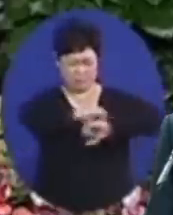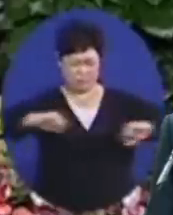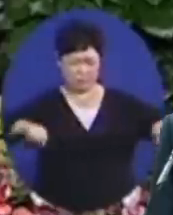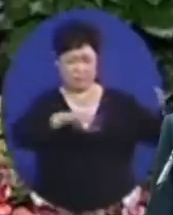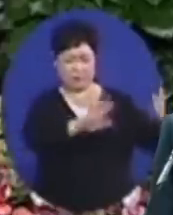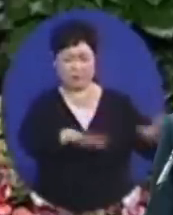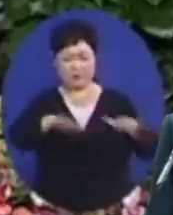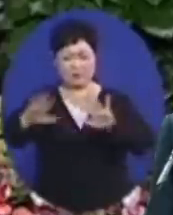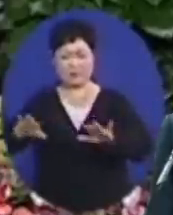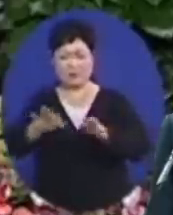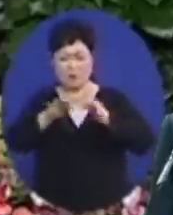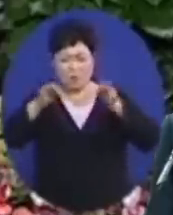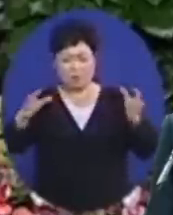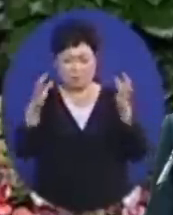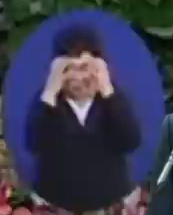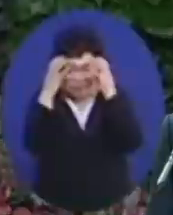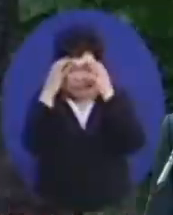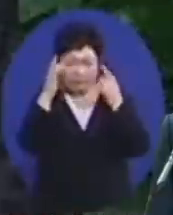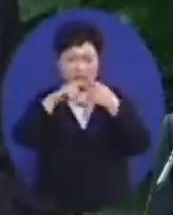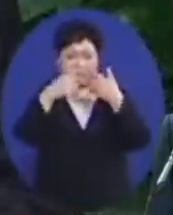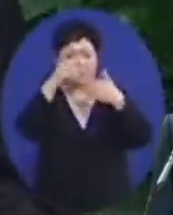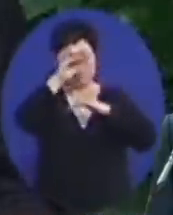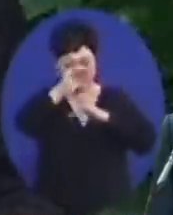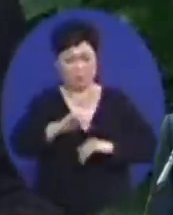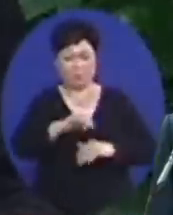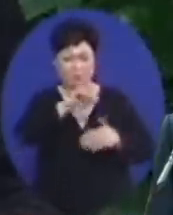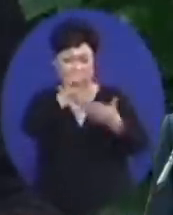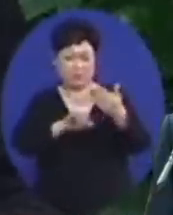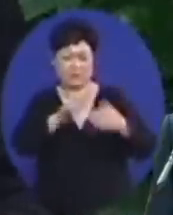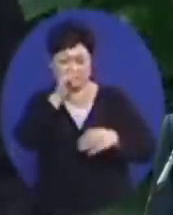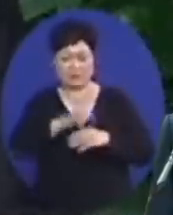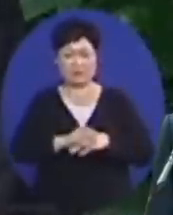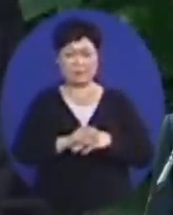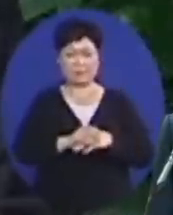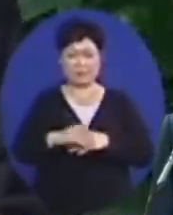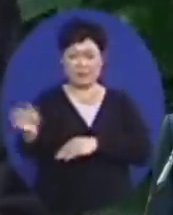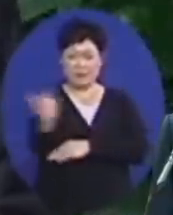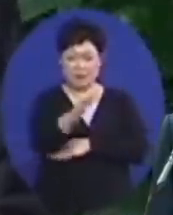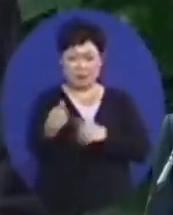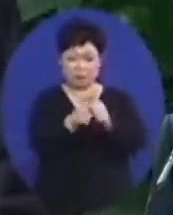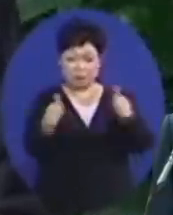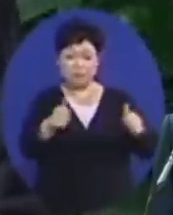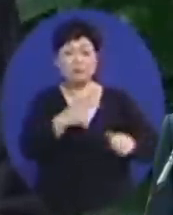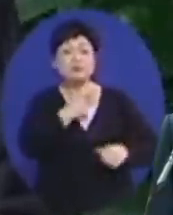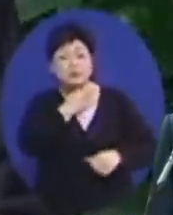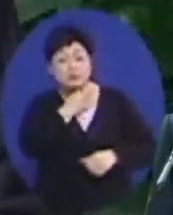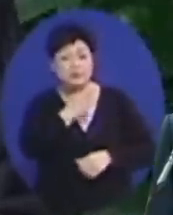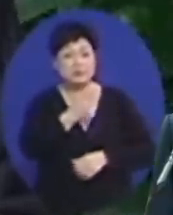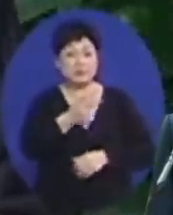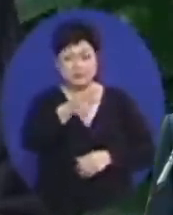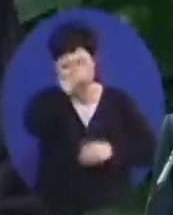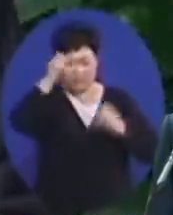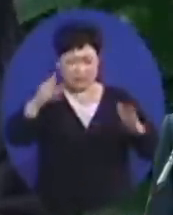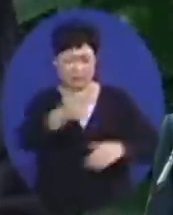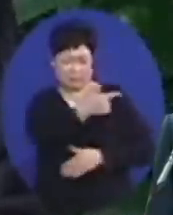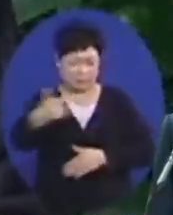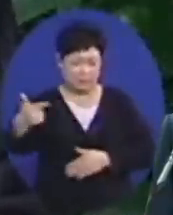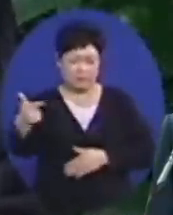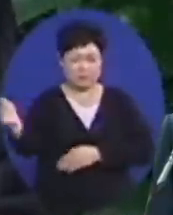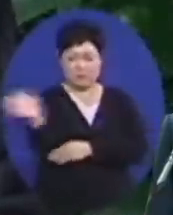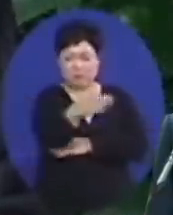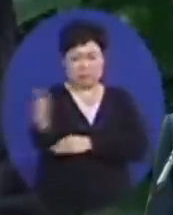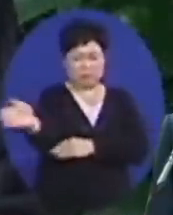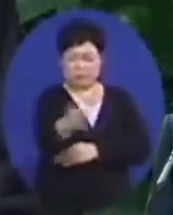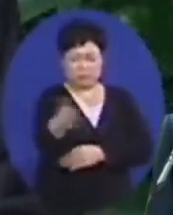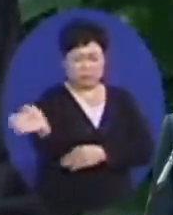고생을 한 이야기가 기록되는 것입니다. 한 노인의 어부 소원이 인생에서 제일 큰 호기를 하나